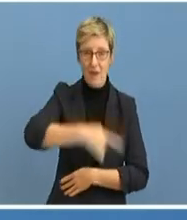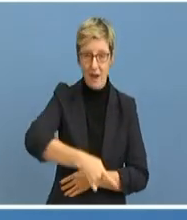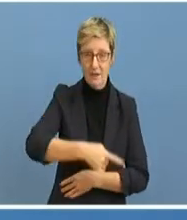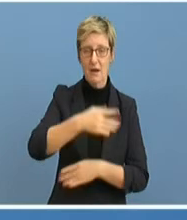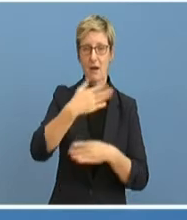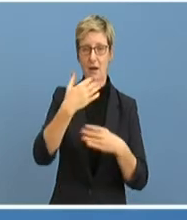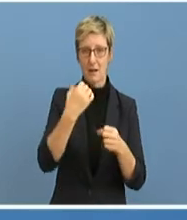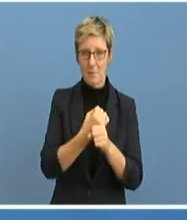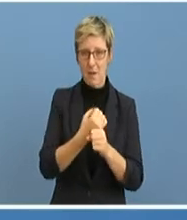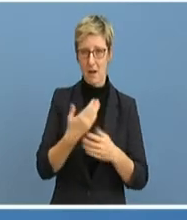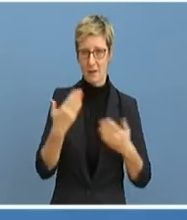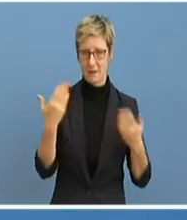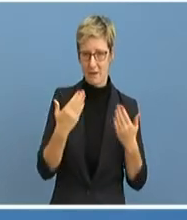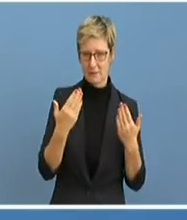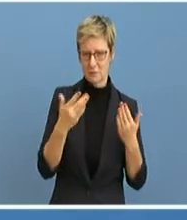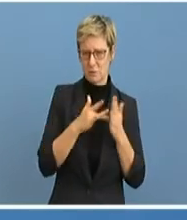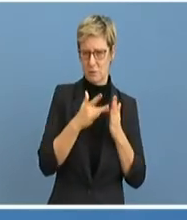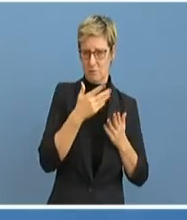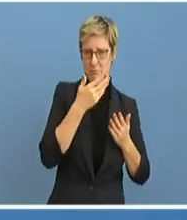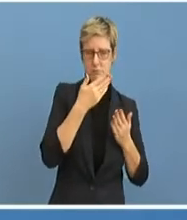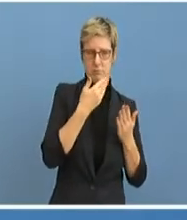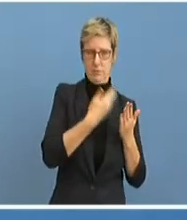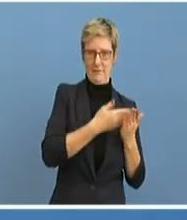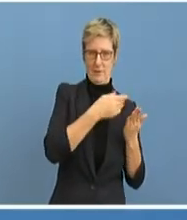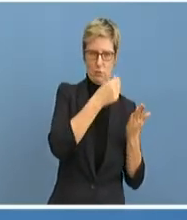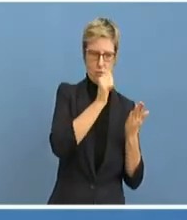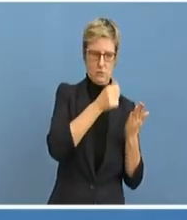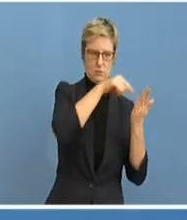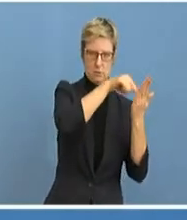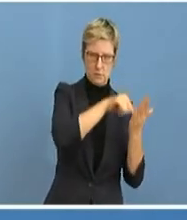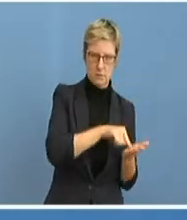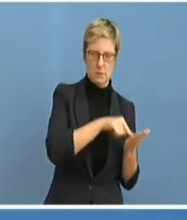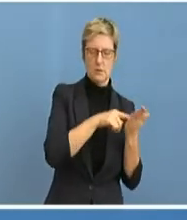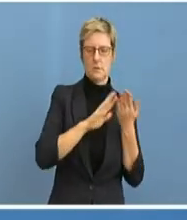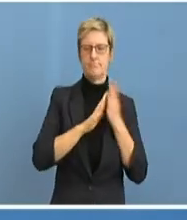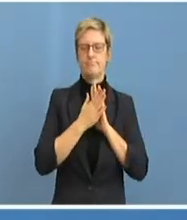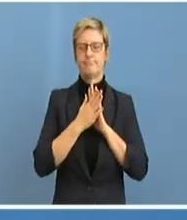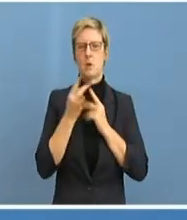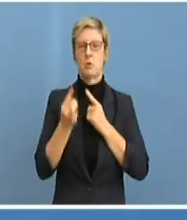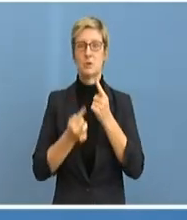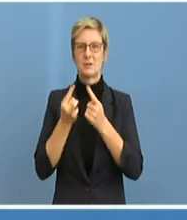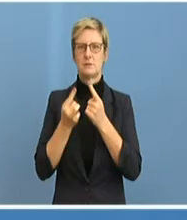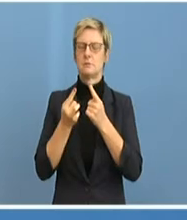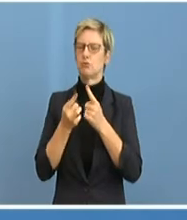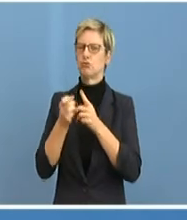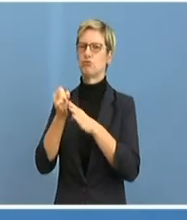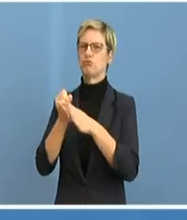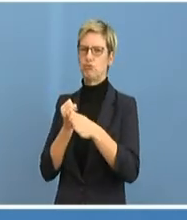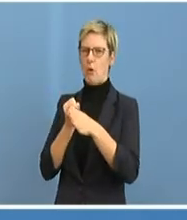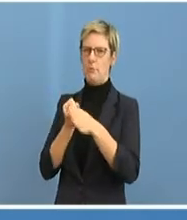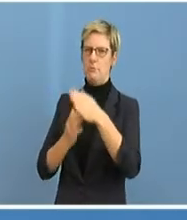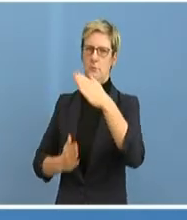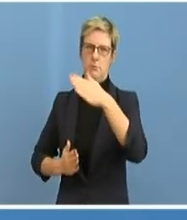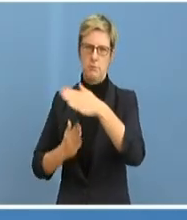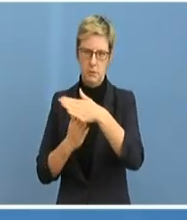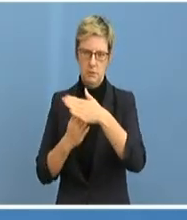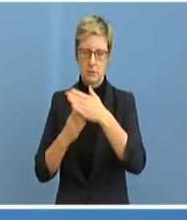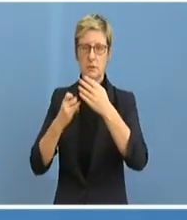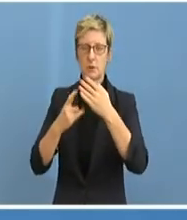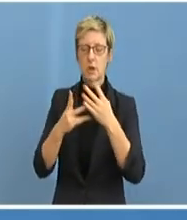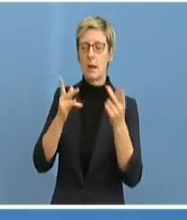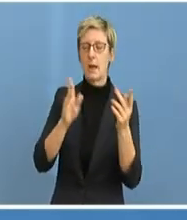vorgetragenen Argumente zu der Bewertung kam, dass der Prozess angehalten werden muss und dass die Bieter über die